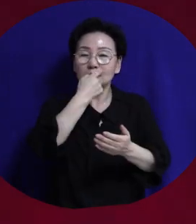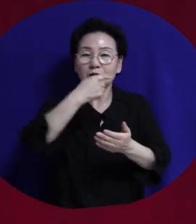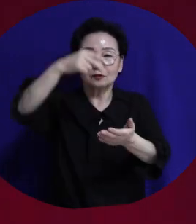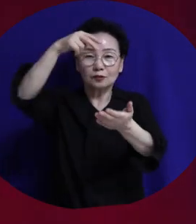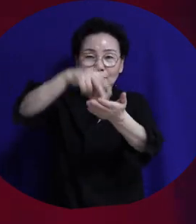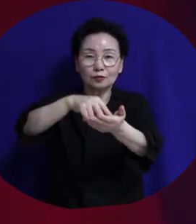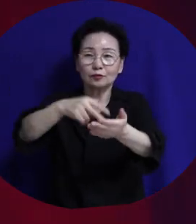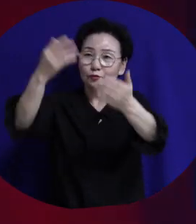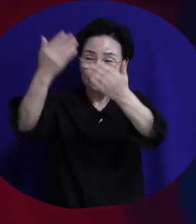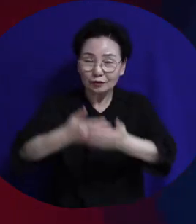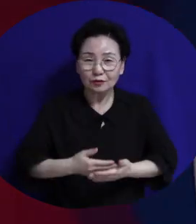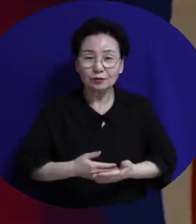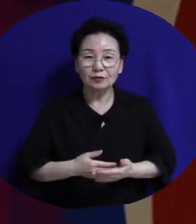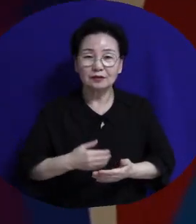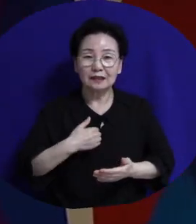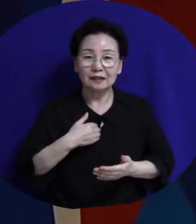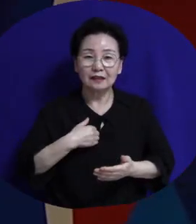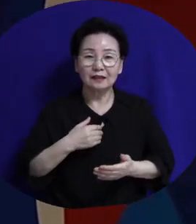섰는데